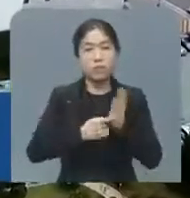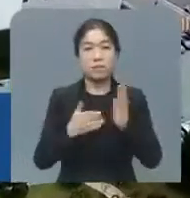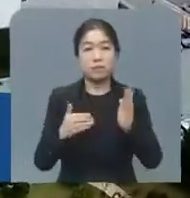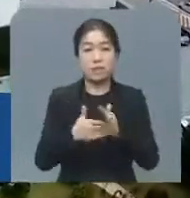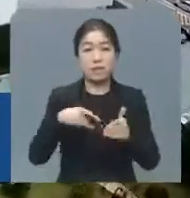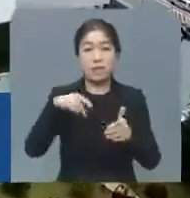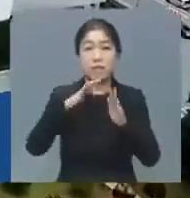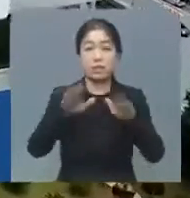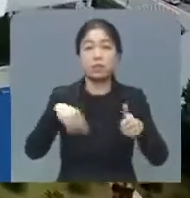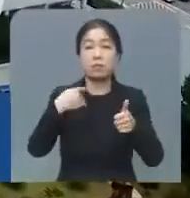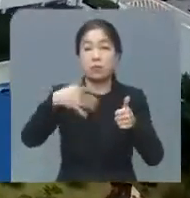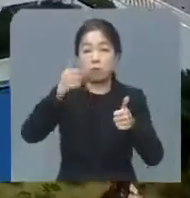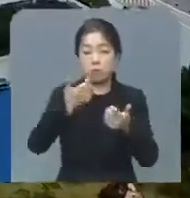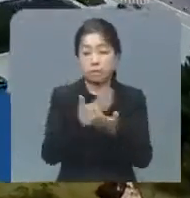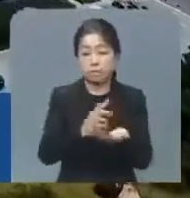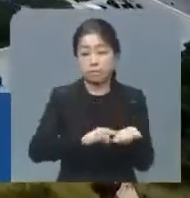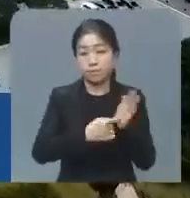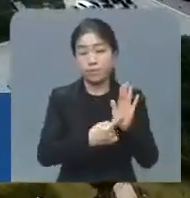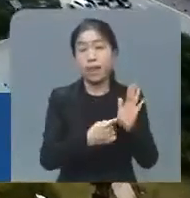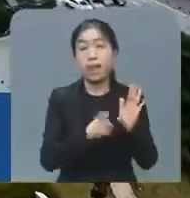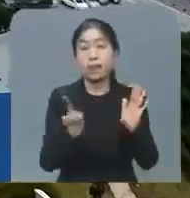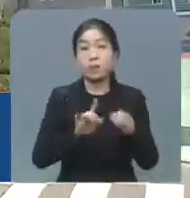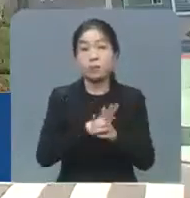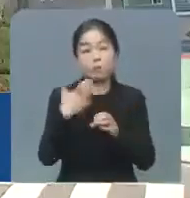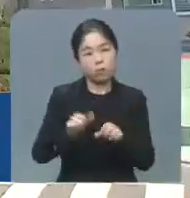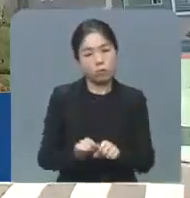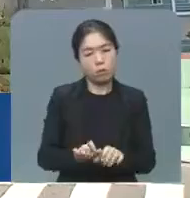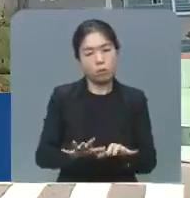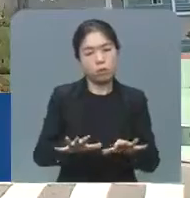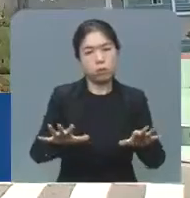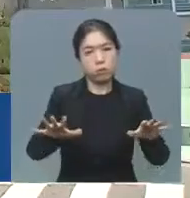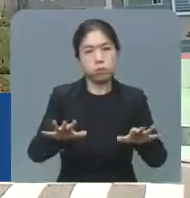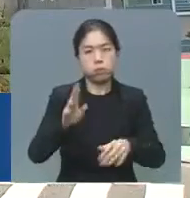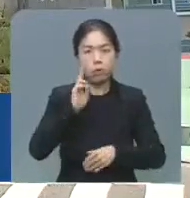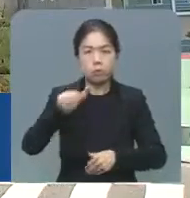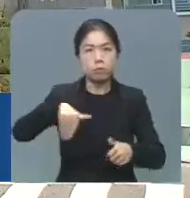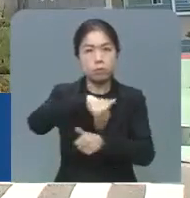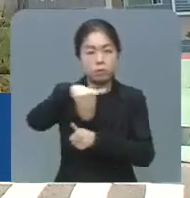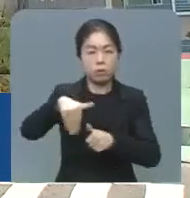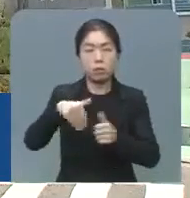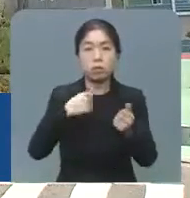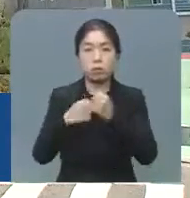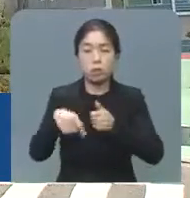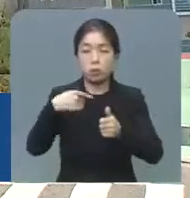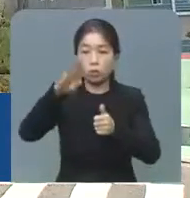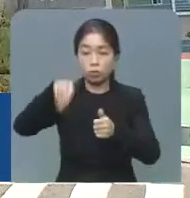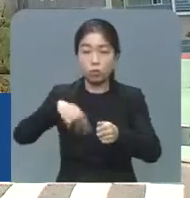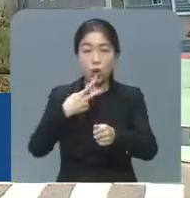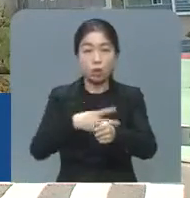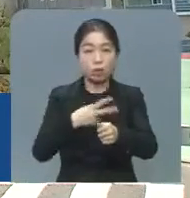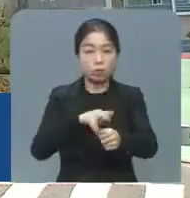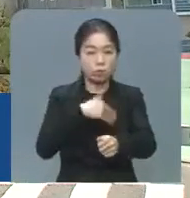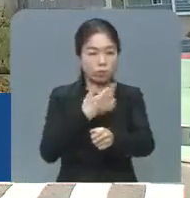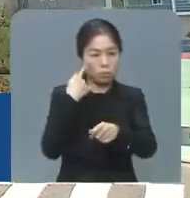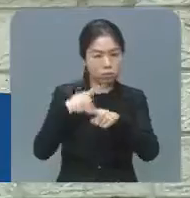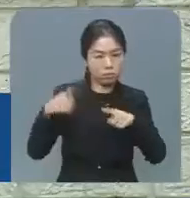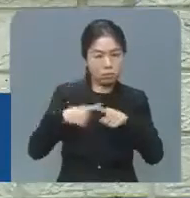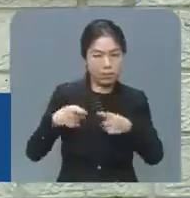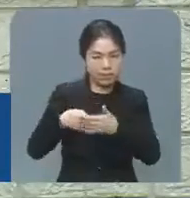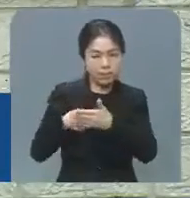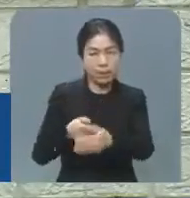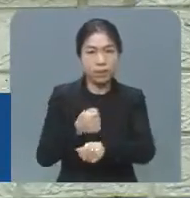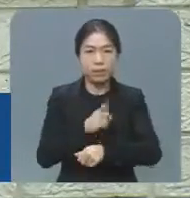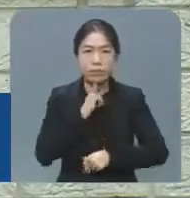창 서궁 전남 교육감 은 자료를 내고 코론 알고가 확산은 엄중한 시점에서 교육부가 교원 능력 평가 강행 방침을 밝혀